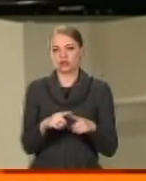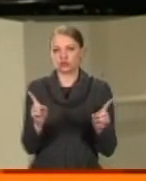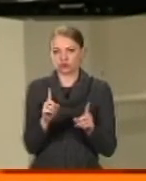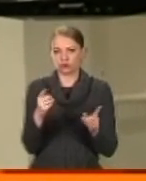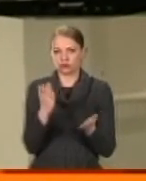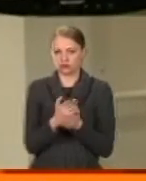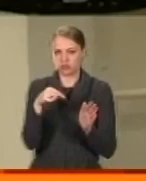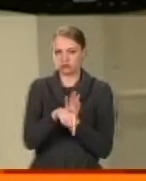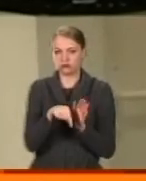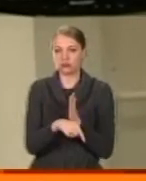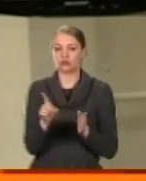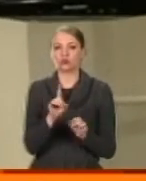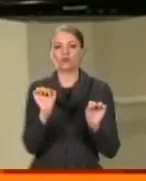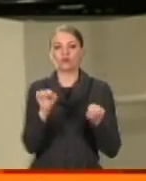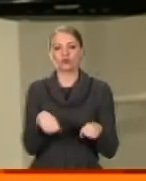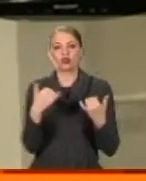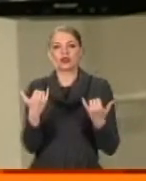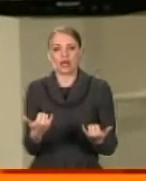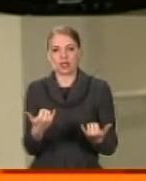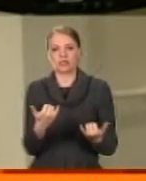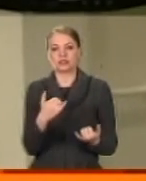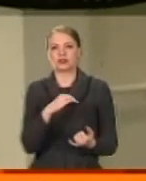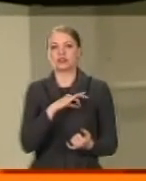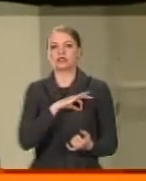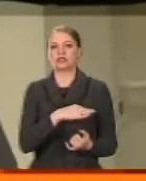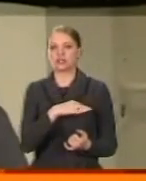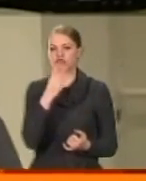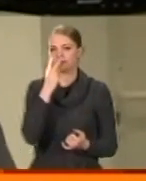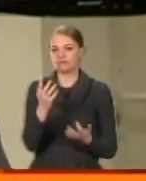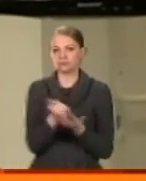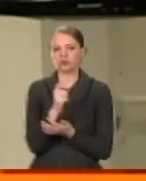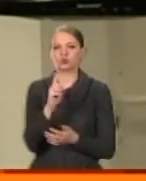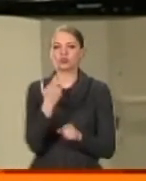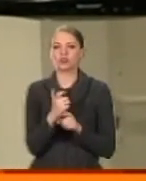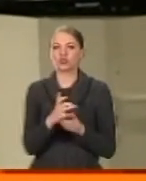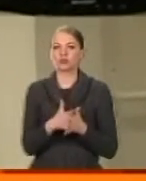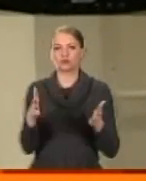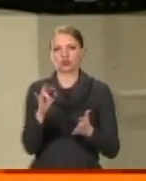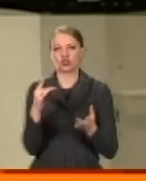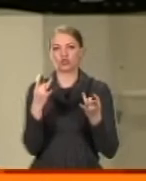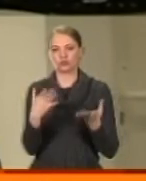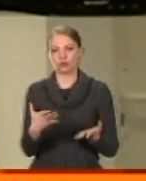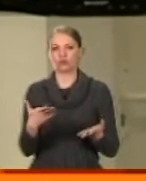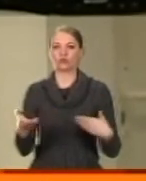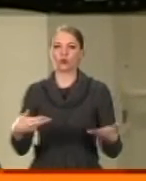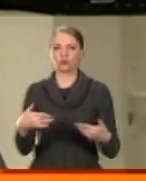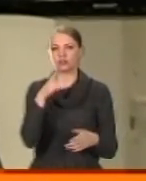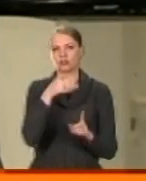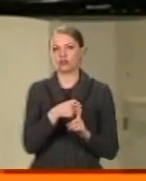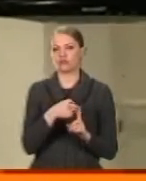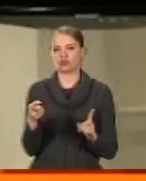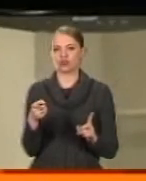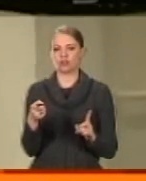щось казати, що можна наразі, принаймні, слідчі бачають щось дещо більше, ніж просто ходіння під час